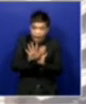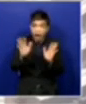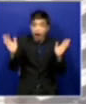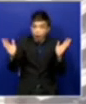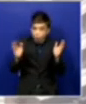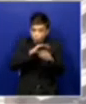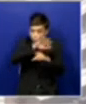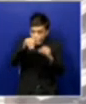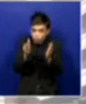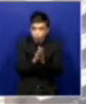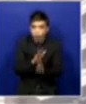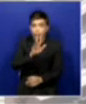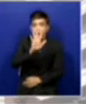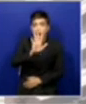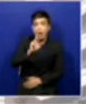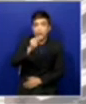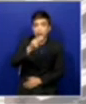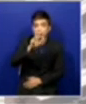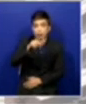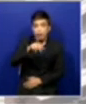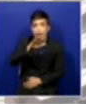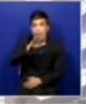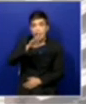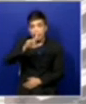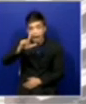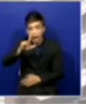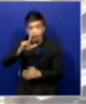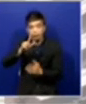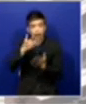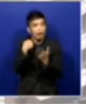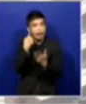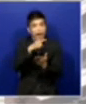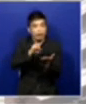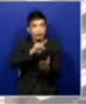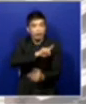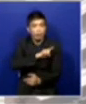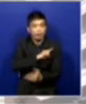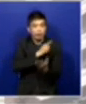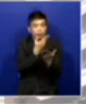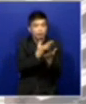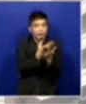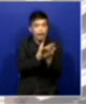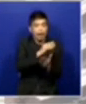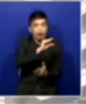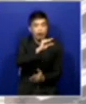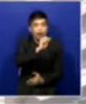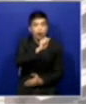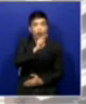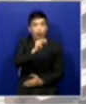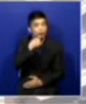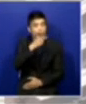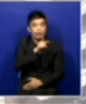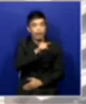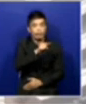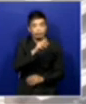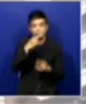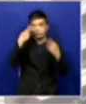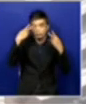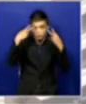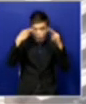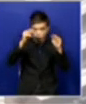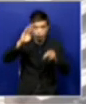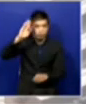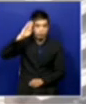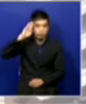53,000 ล้านเนี่ยโอนสมัยท่านนายกประยุทธ์เป็นนายกรัฐมนตรี พลเอกขออภัยครับพลเอกประยุทธ์จันทร์โอช